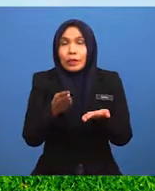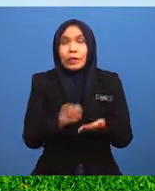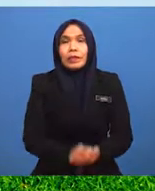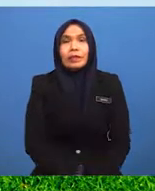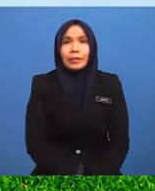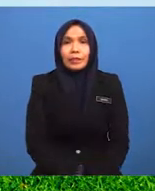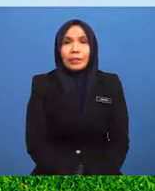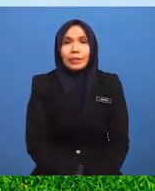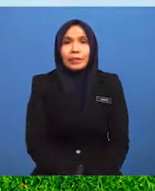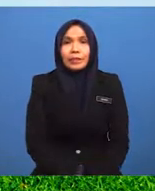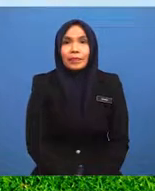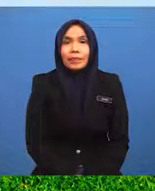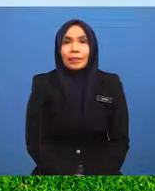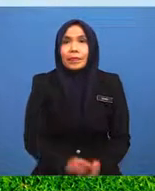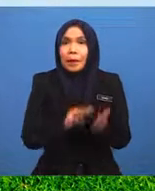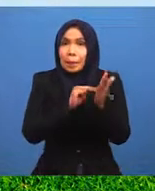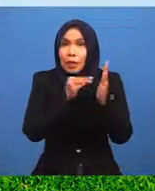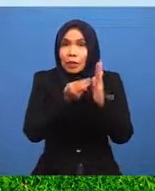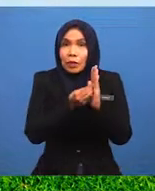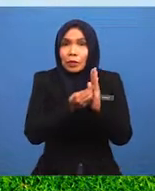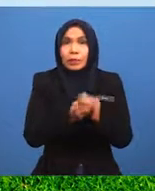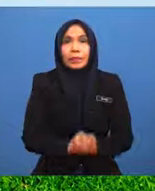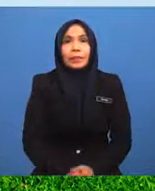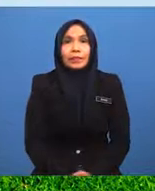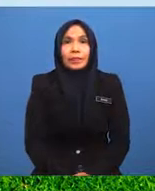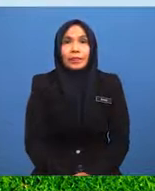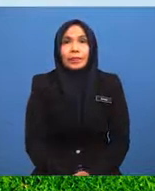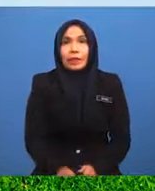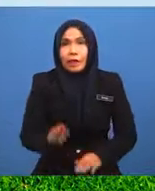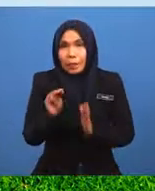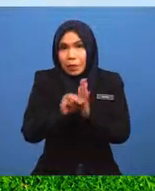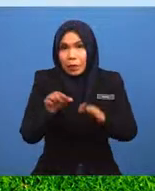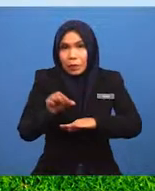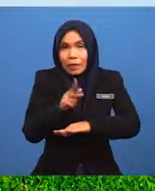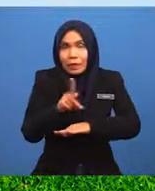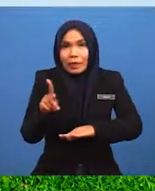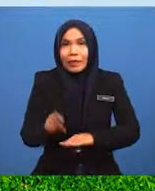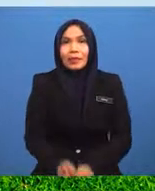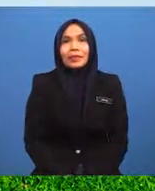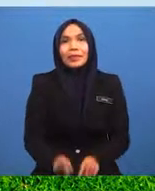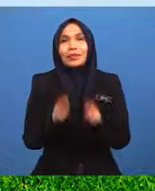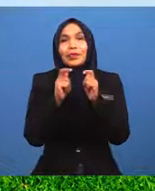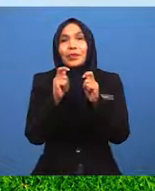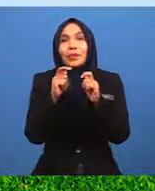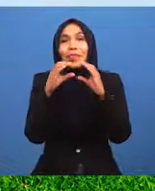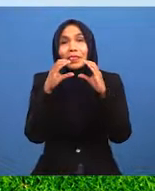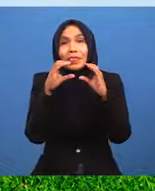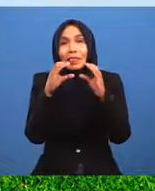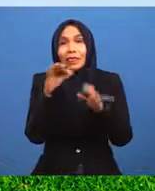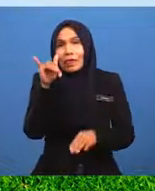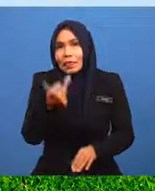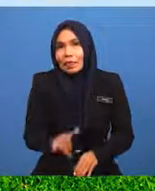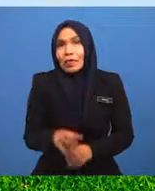Murid-murid, maksud beradab sopan ialah menggunakan tutur kata yang sopan